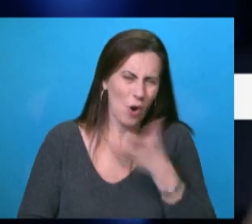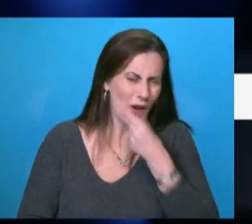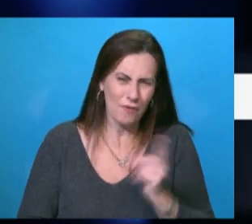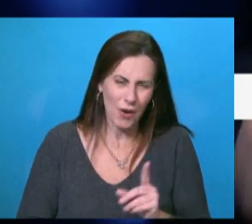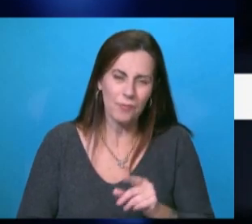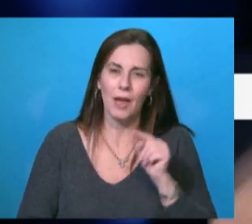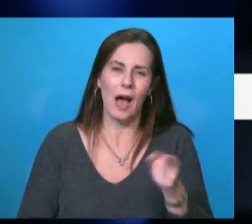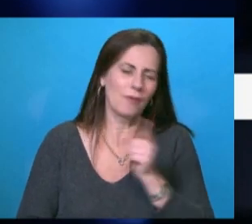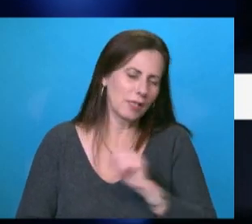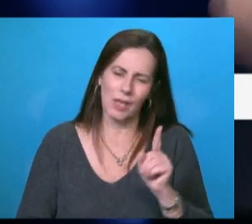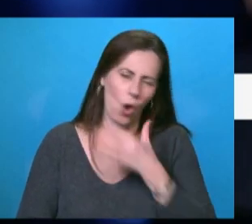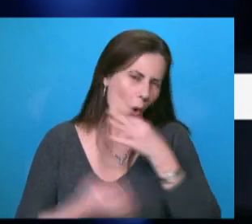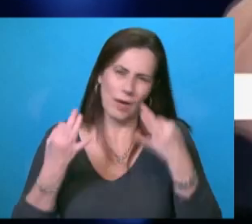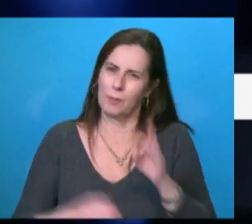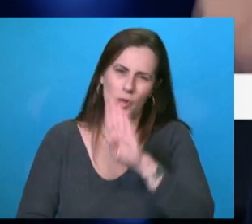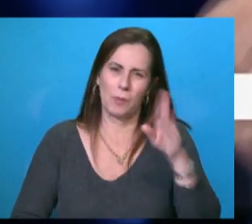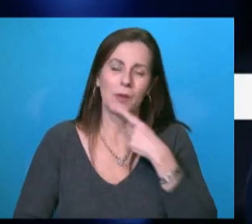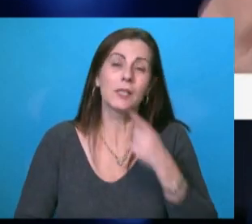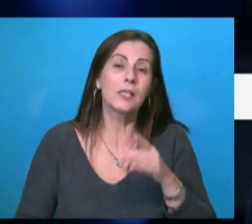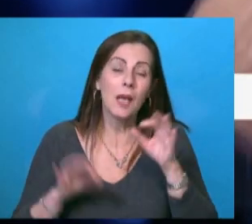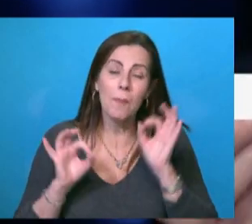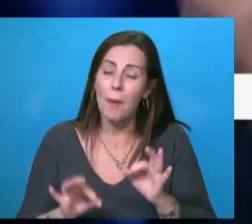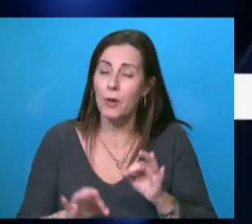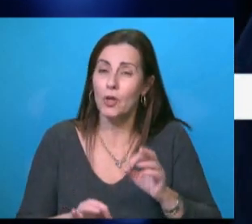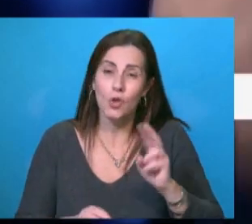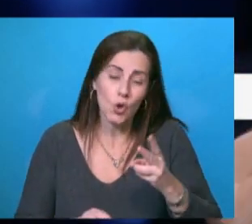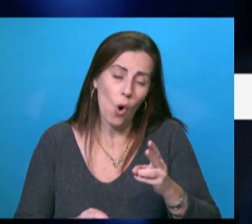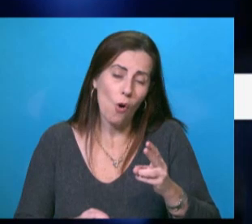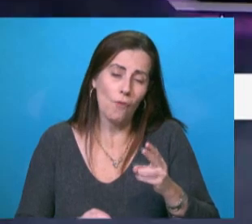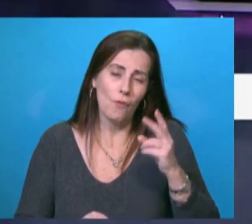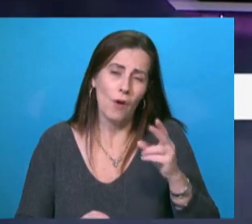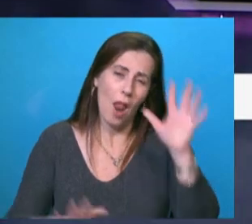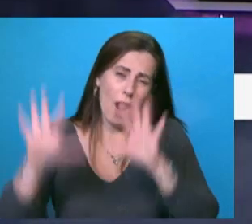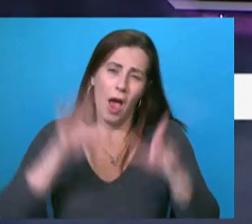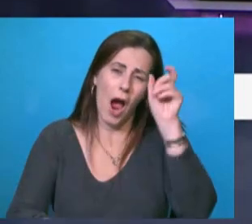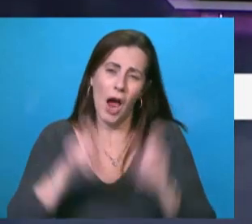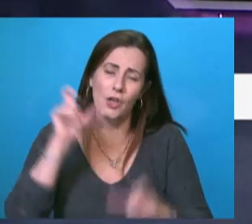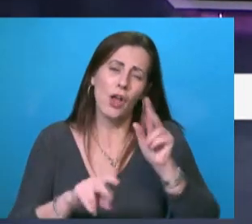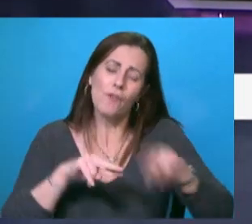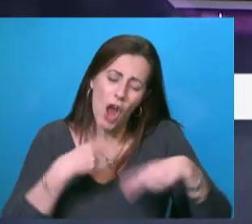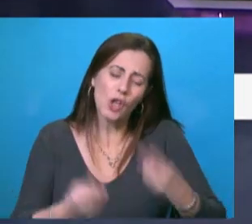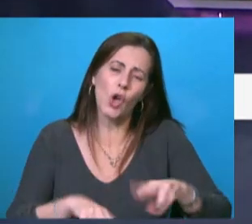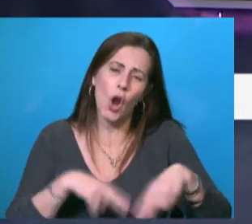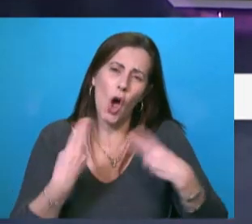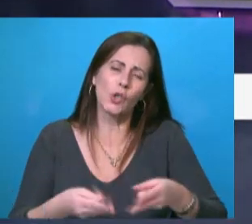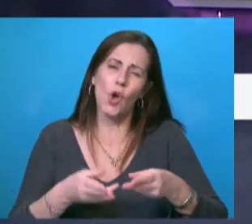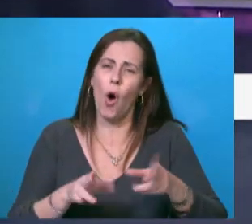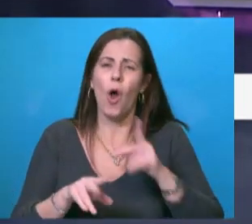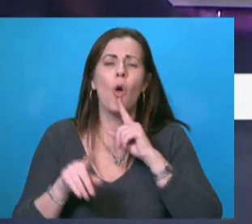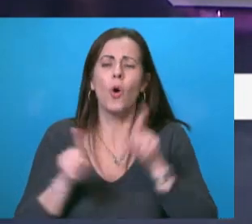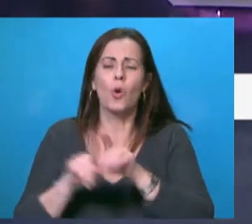לא רציני, זה לזרות שוב חול בעיני הציבור, ולחזור על הדקלום הזה של אכיפה בררנית,